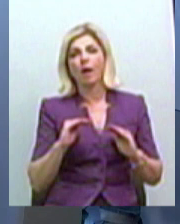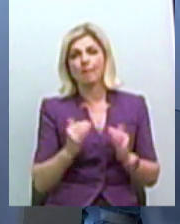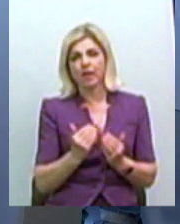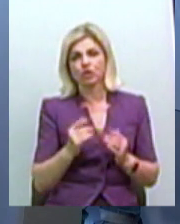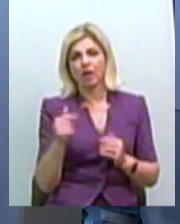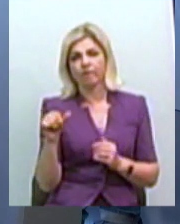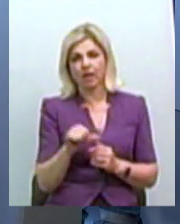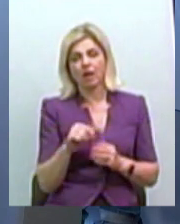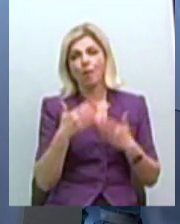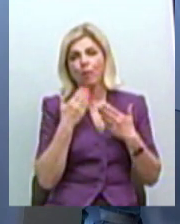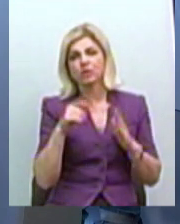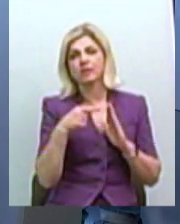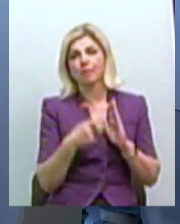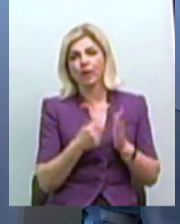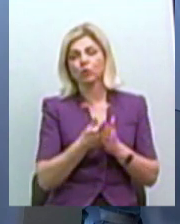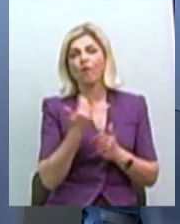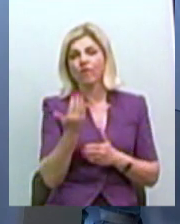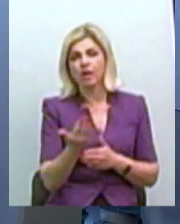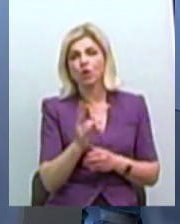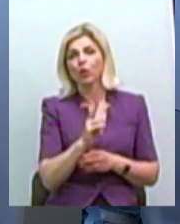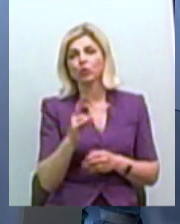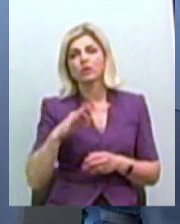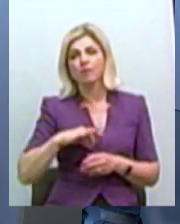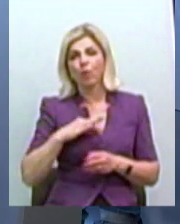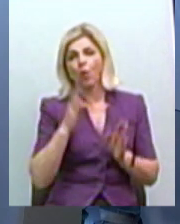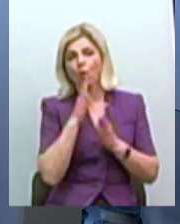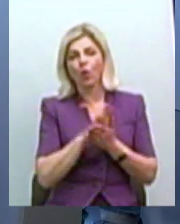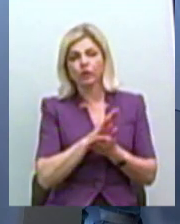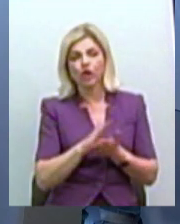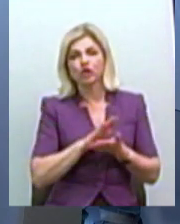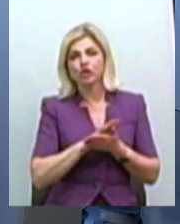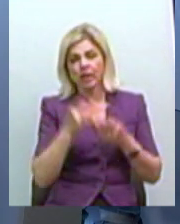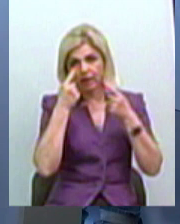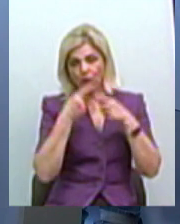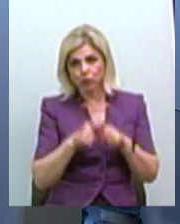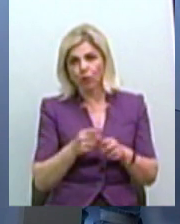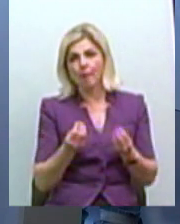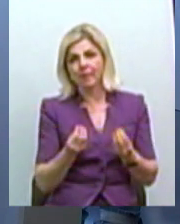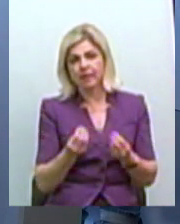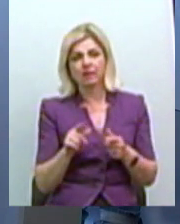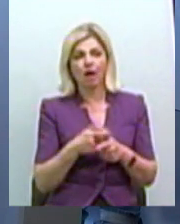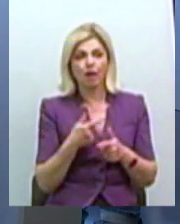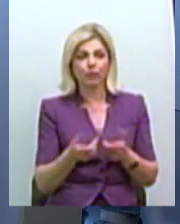останнє запитання до вас, Володимире. Для тих, хто використовує екологічно чисті технології в бізнесі, або